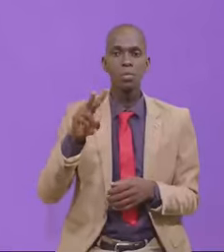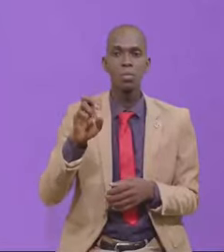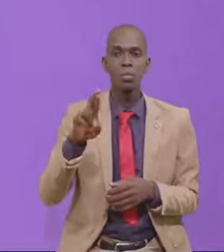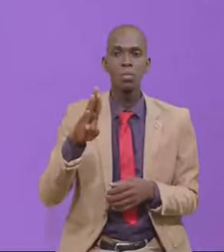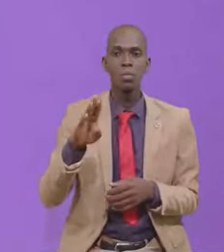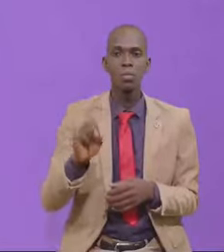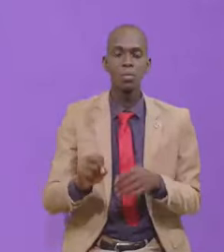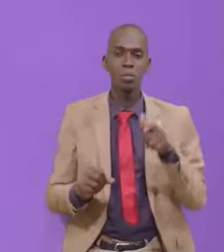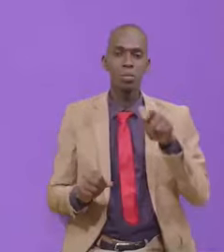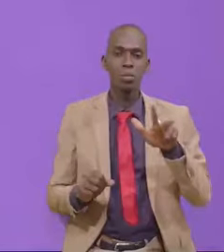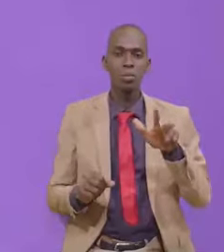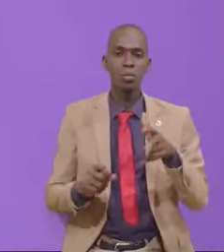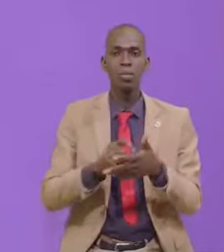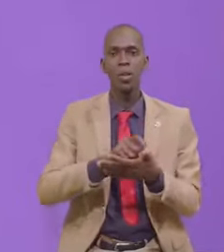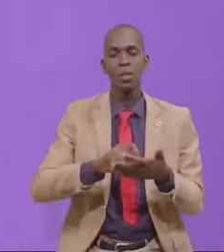Verset